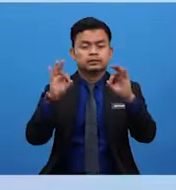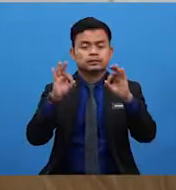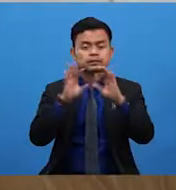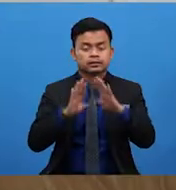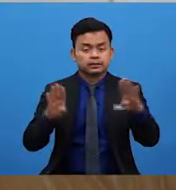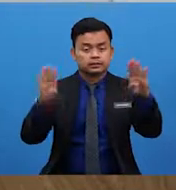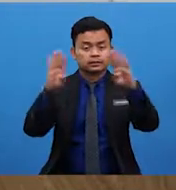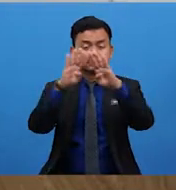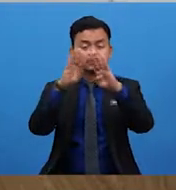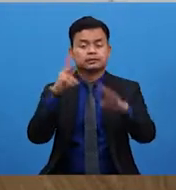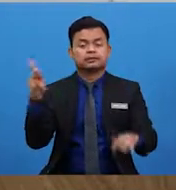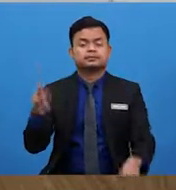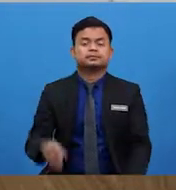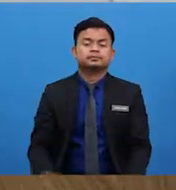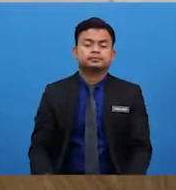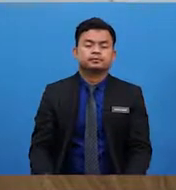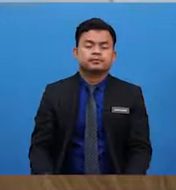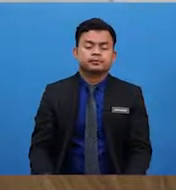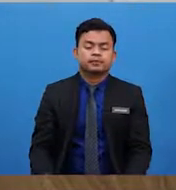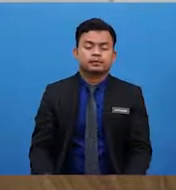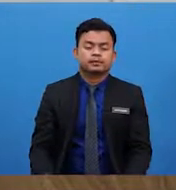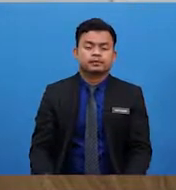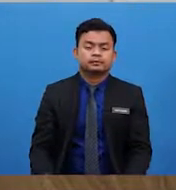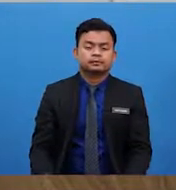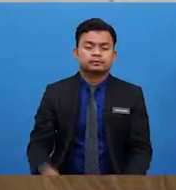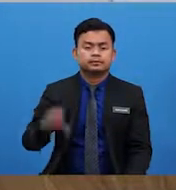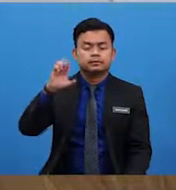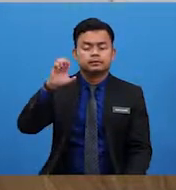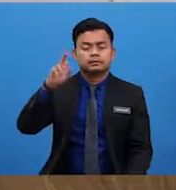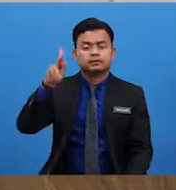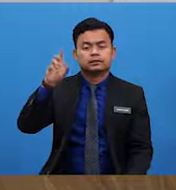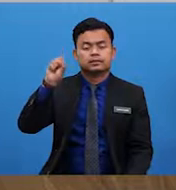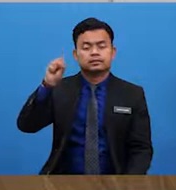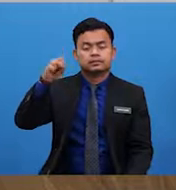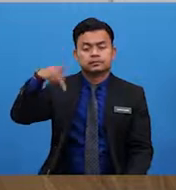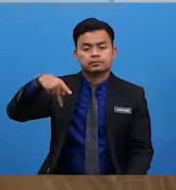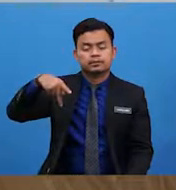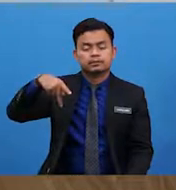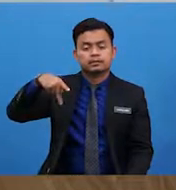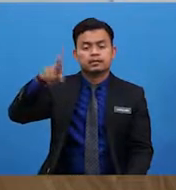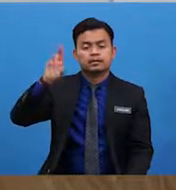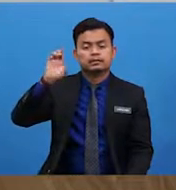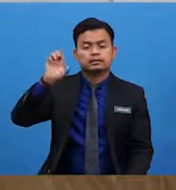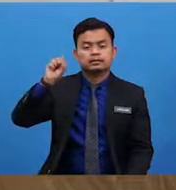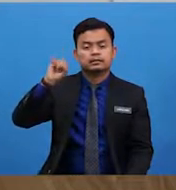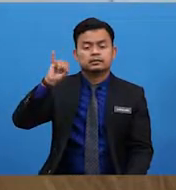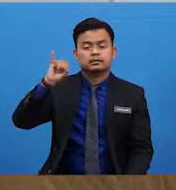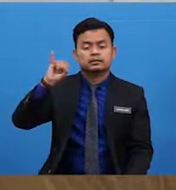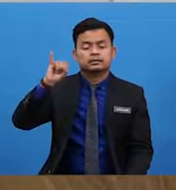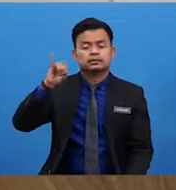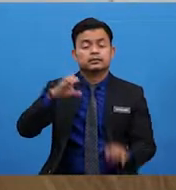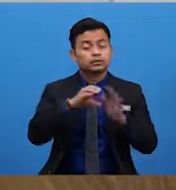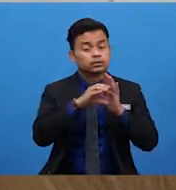tema itu betul betul betul ekspresi contohnya ekspresi yang diluaskan dalam penghasilan karya tuh